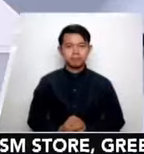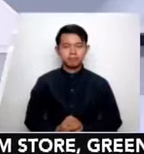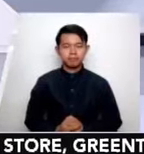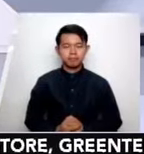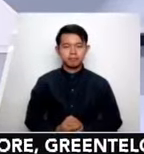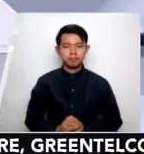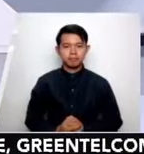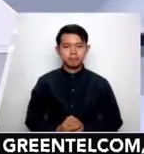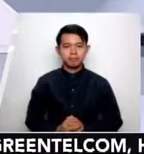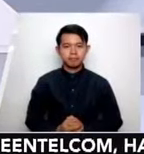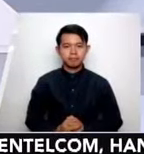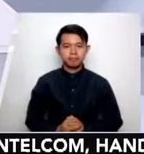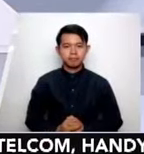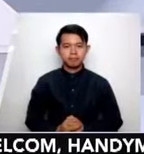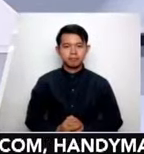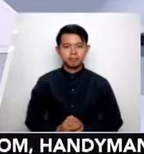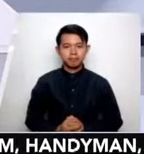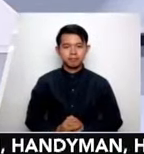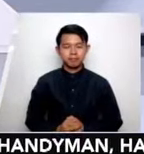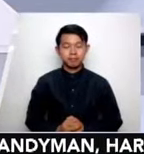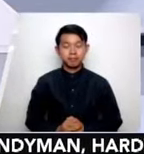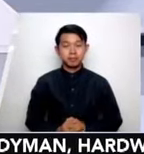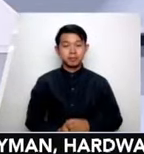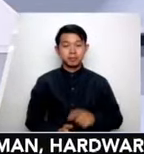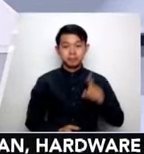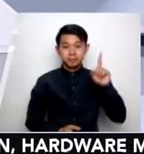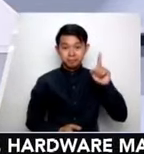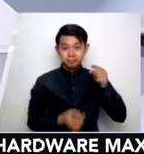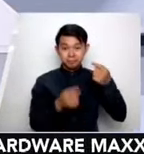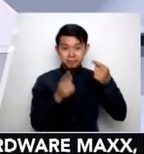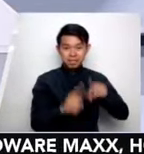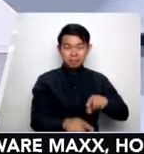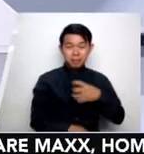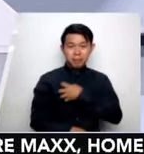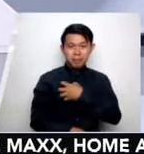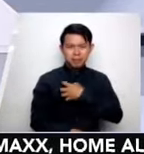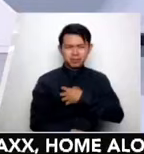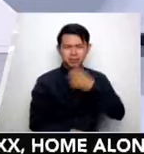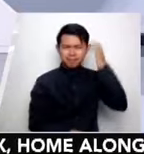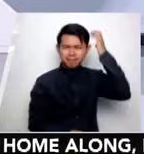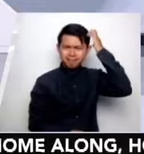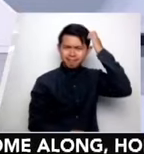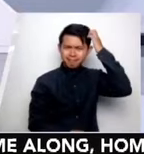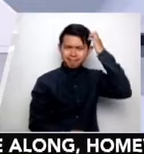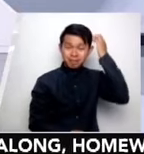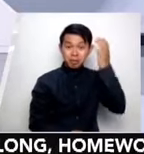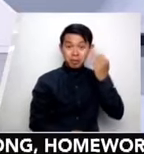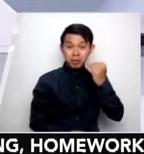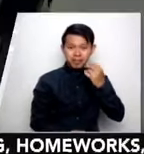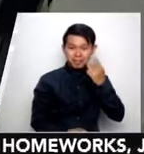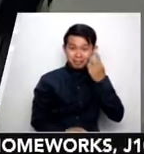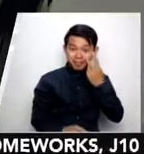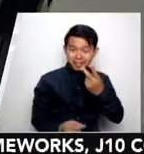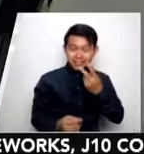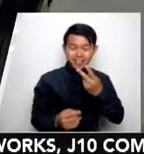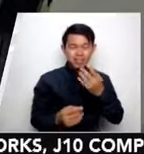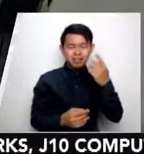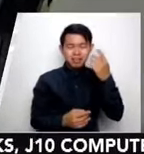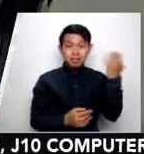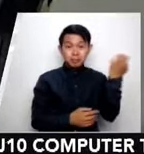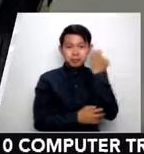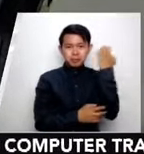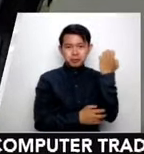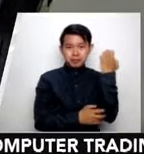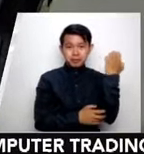Napakamot ng ulo ang mga otoridad nang respondehan ng inakalang medical emergency sa Legazpi City, Albay. Naalarma ang